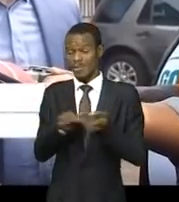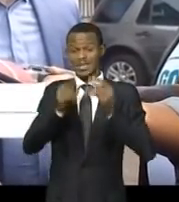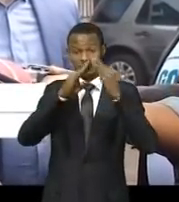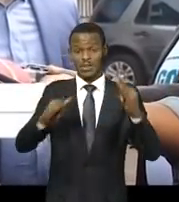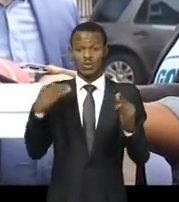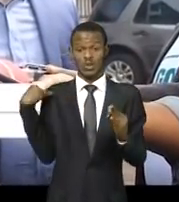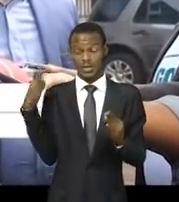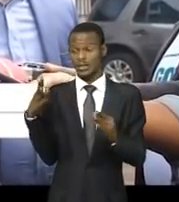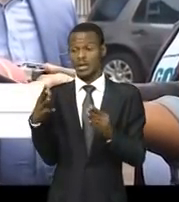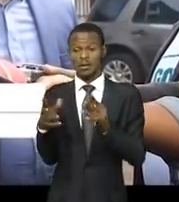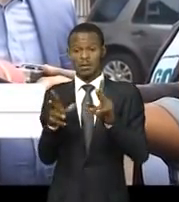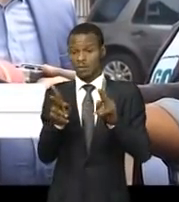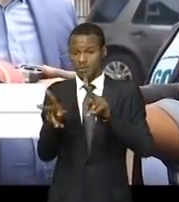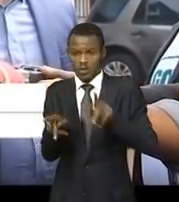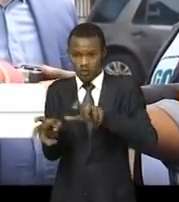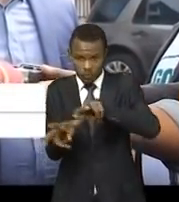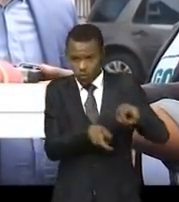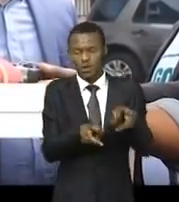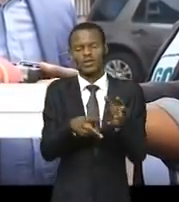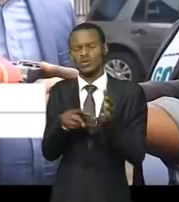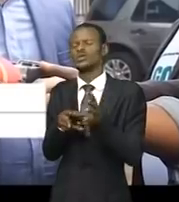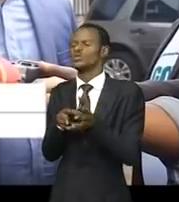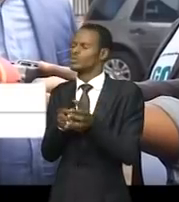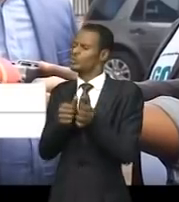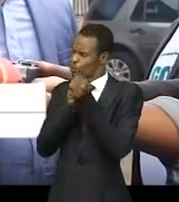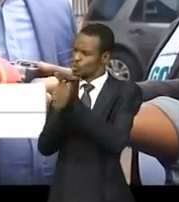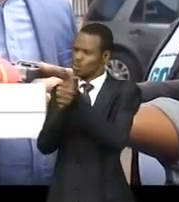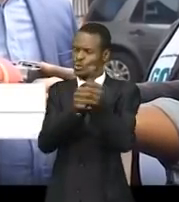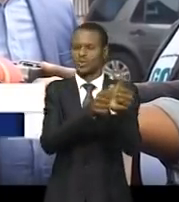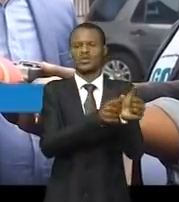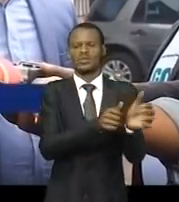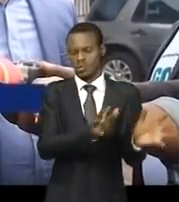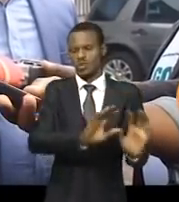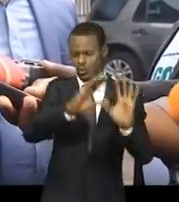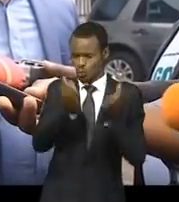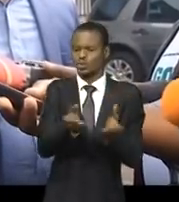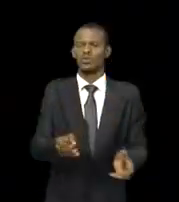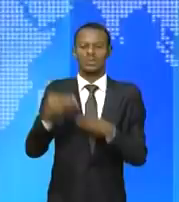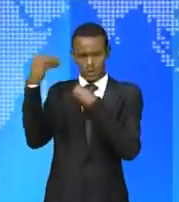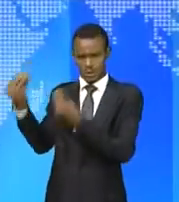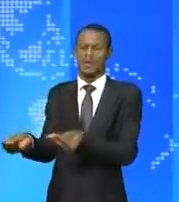l'État, la province, pourra recouvrer ses droits sur ce patrimoine qui a été spolié.